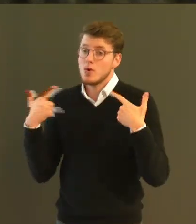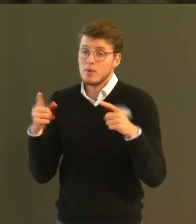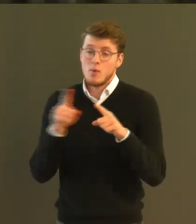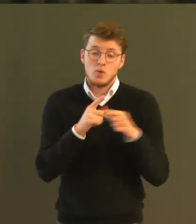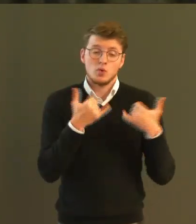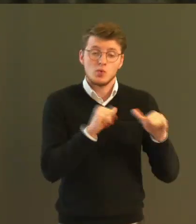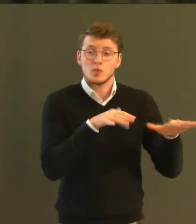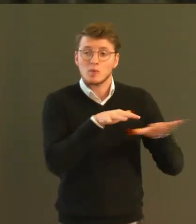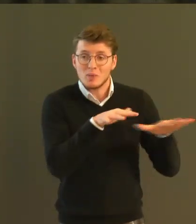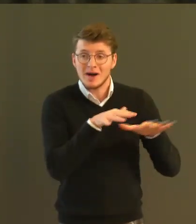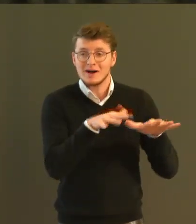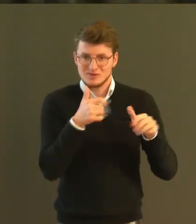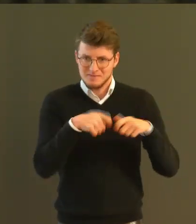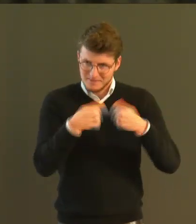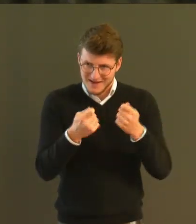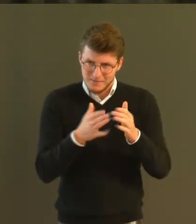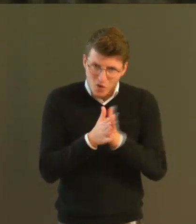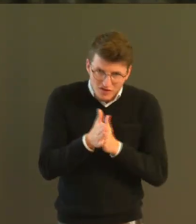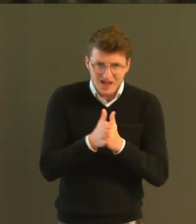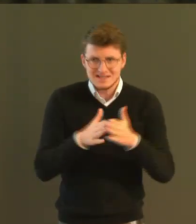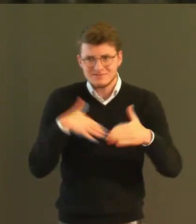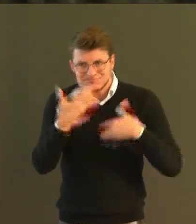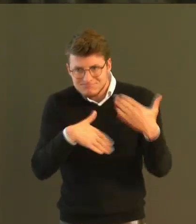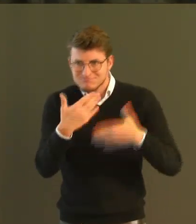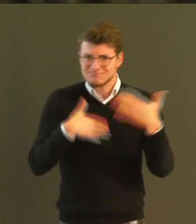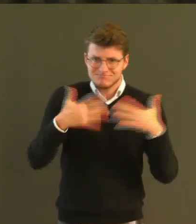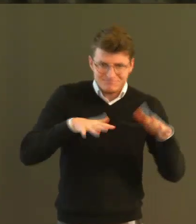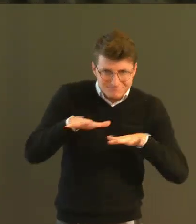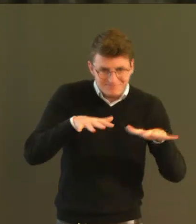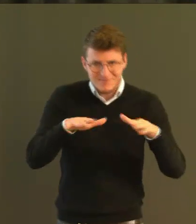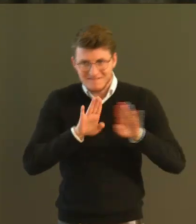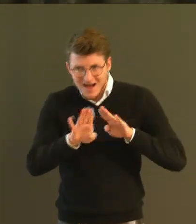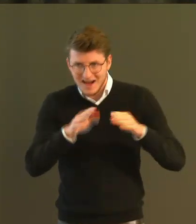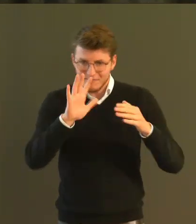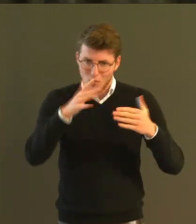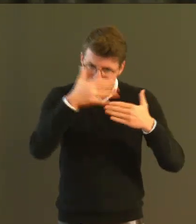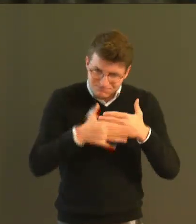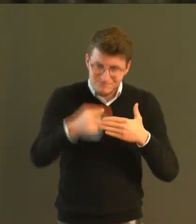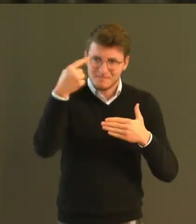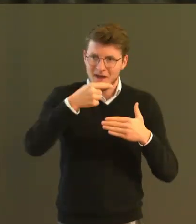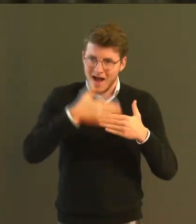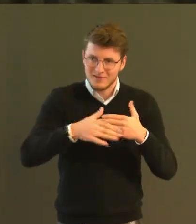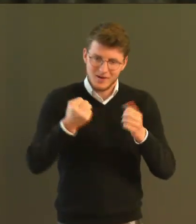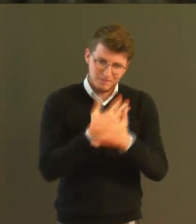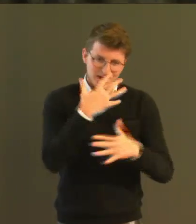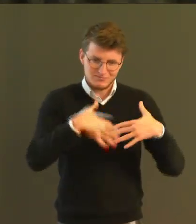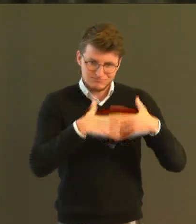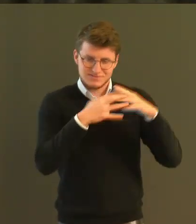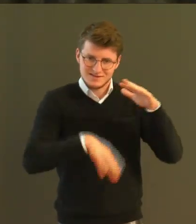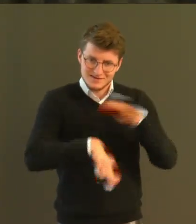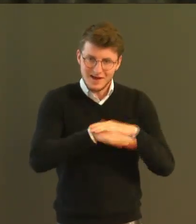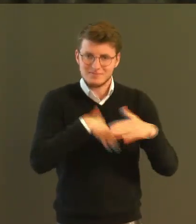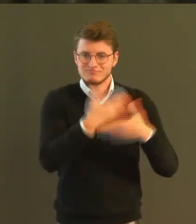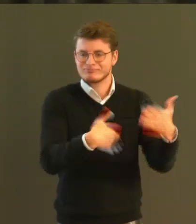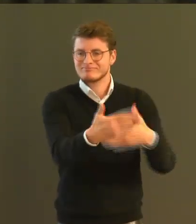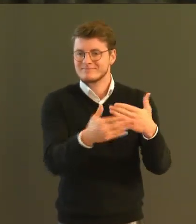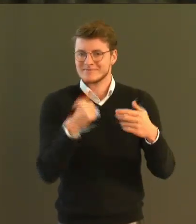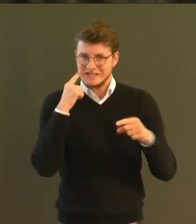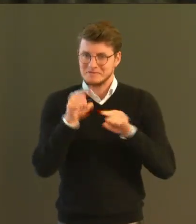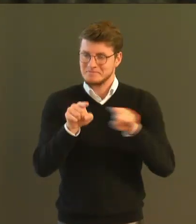motivé initiative n'aime pas qu'on me demande une nouvelle qui ne peut faire rien vais rentrer au devenir de la loupe